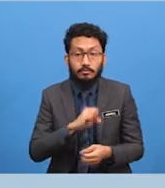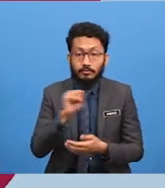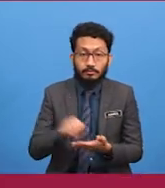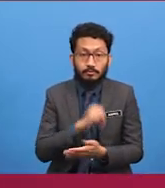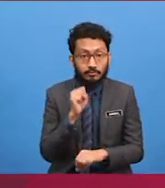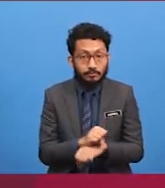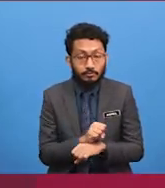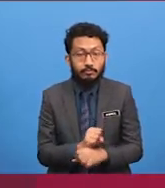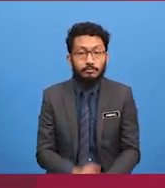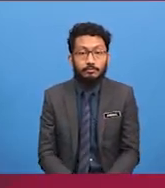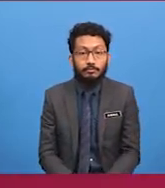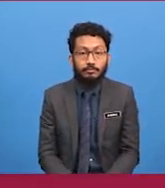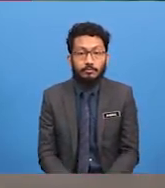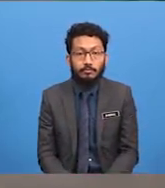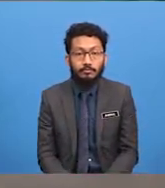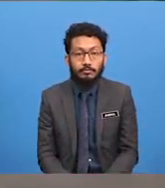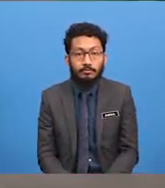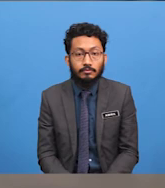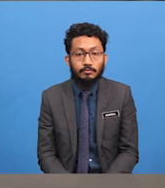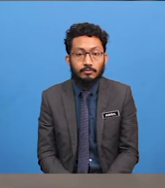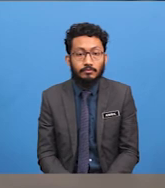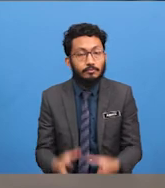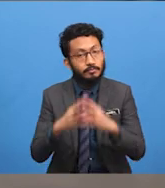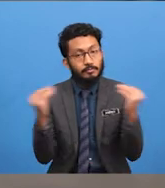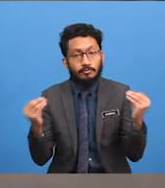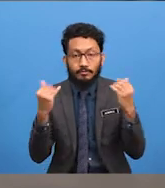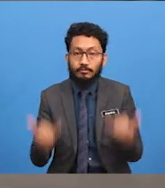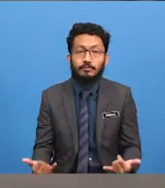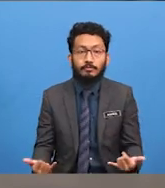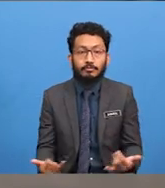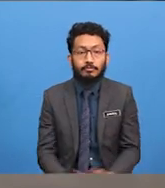syarikat. Okey, sekian saja buat masa